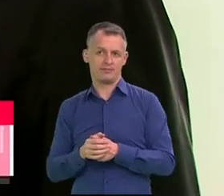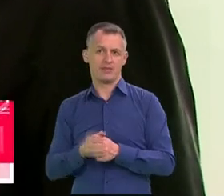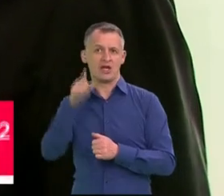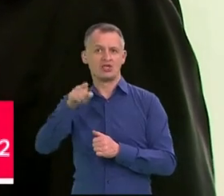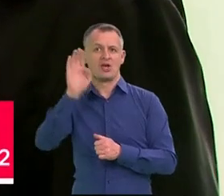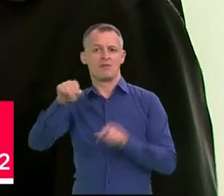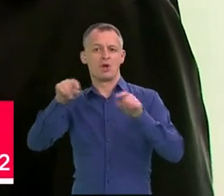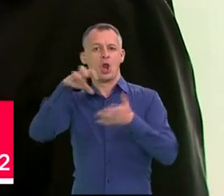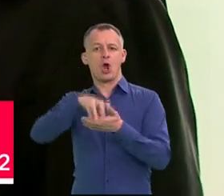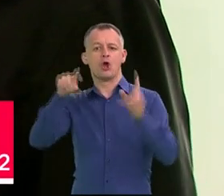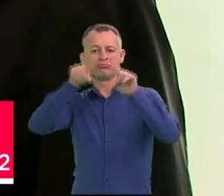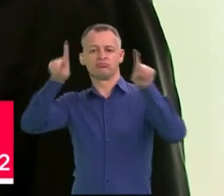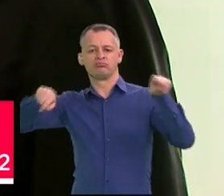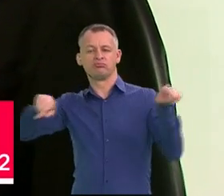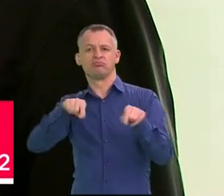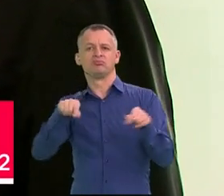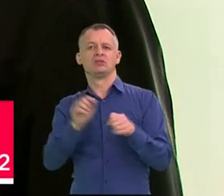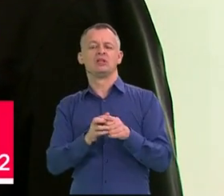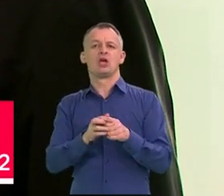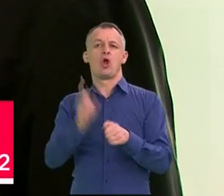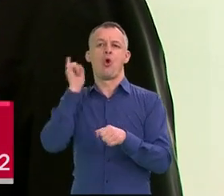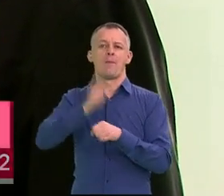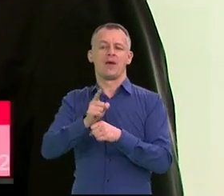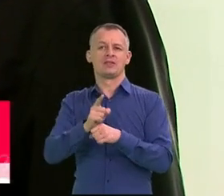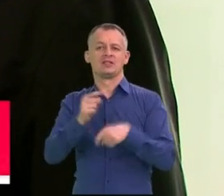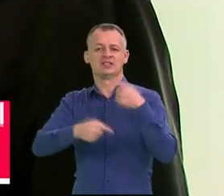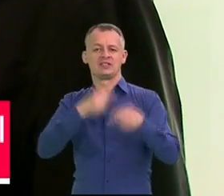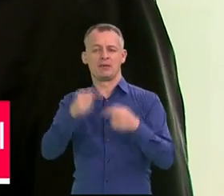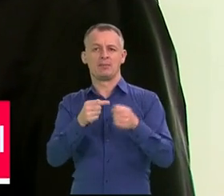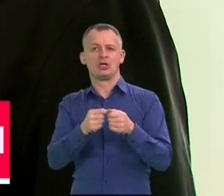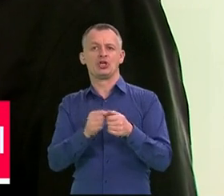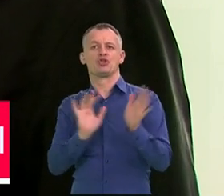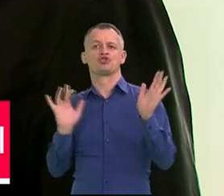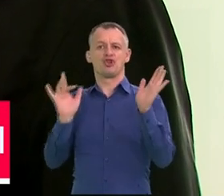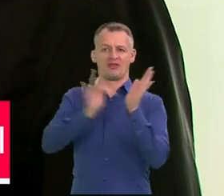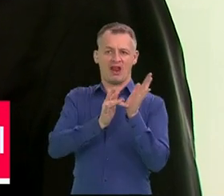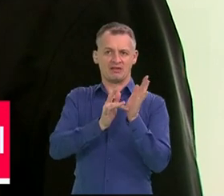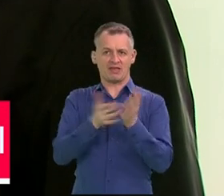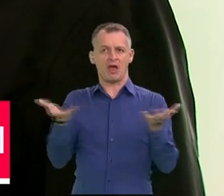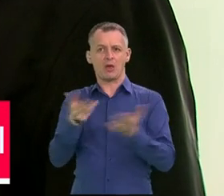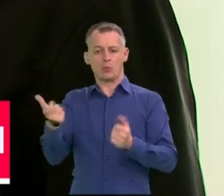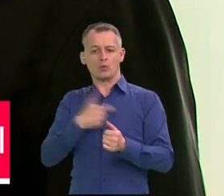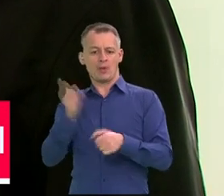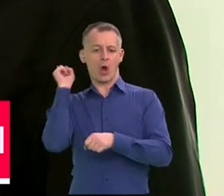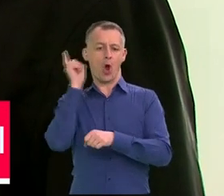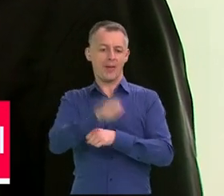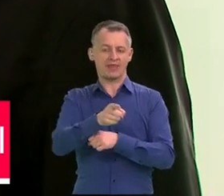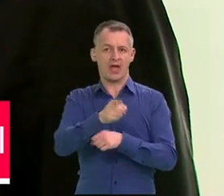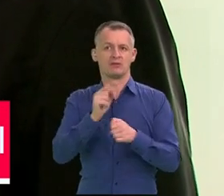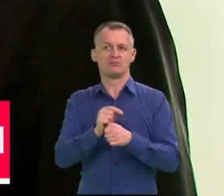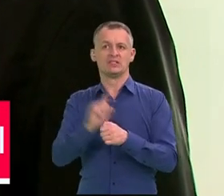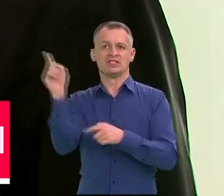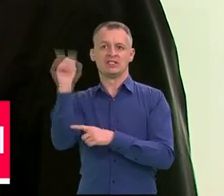cofret de comandă al unei sirene electronice, centralizate, de la care putem comanda sirena